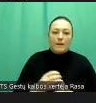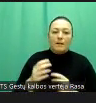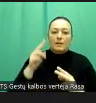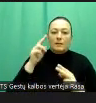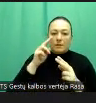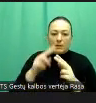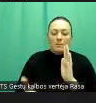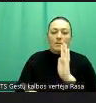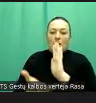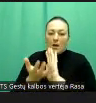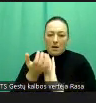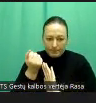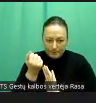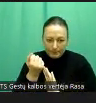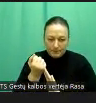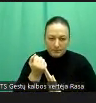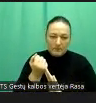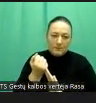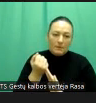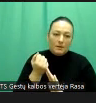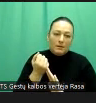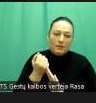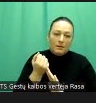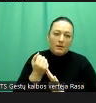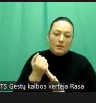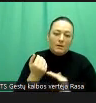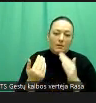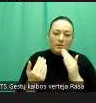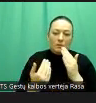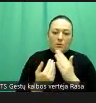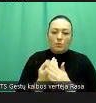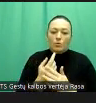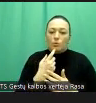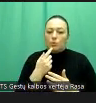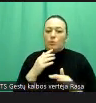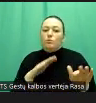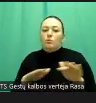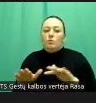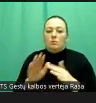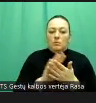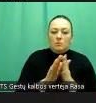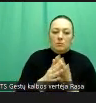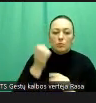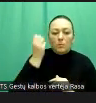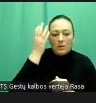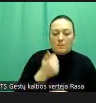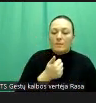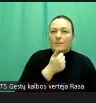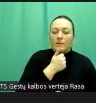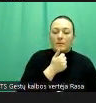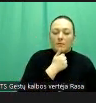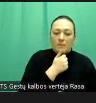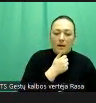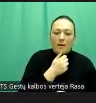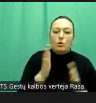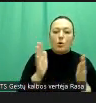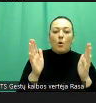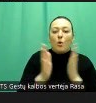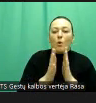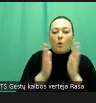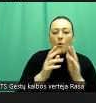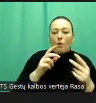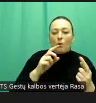sprendimus pagrįstus naujų šių tokių sudėtingų situacijų supratimo. Pavyzdžiui, klimato kaitos